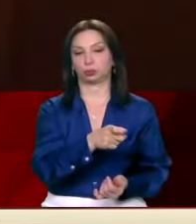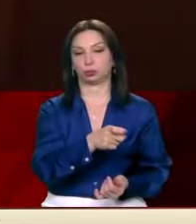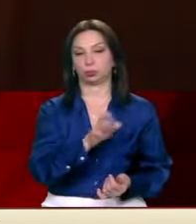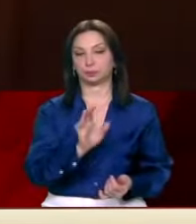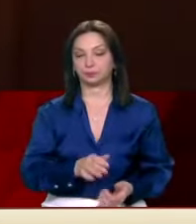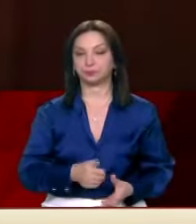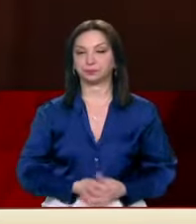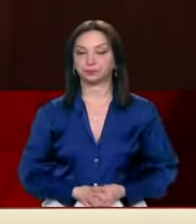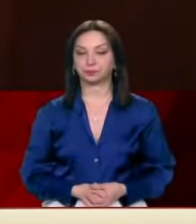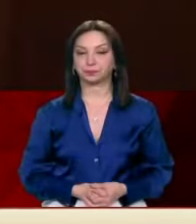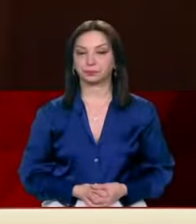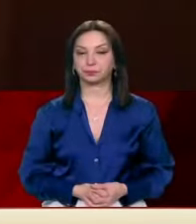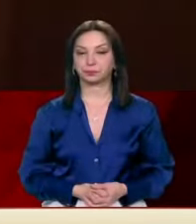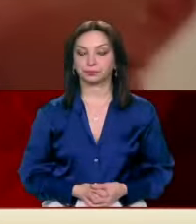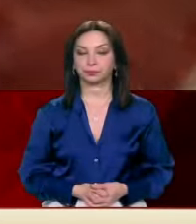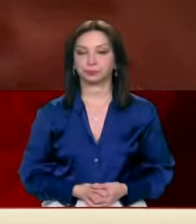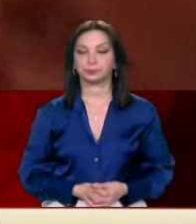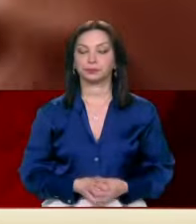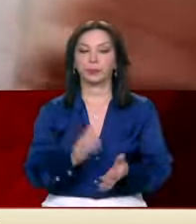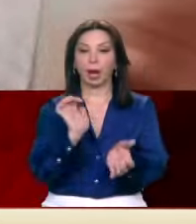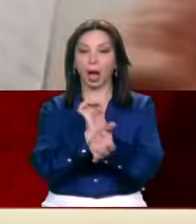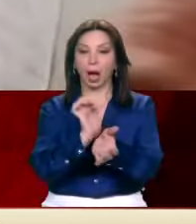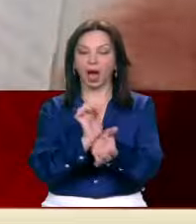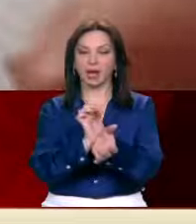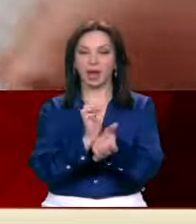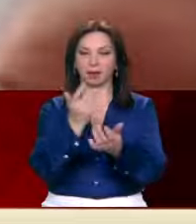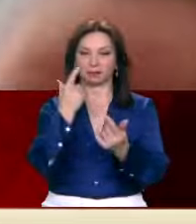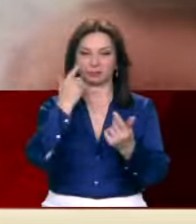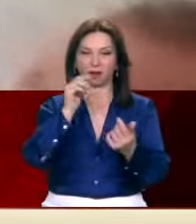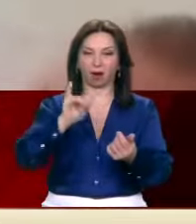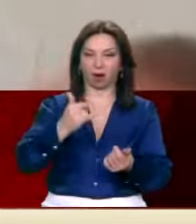Aile vahşetine dair soruşturma sürüyor.